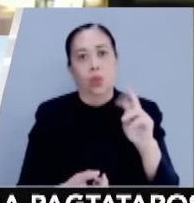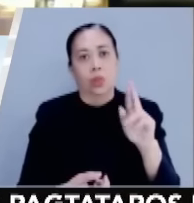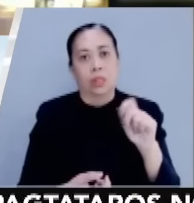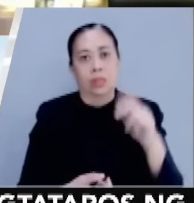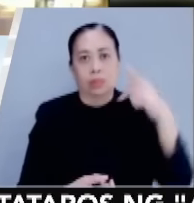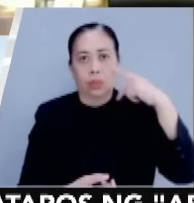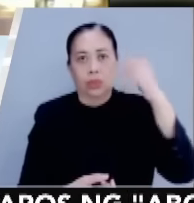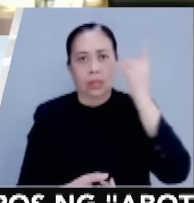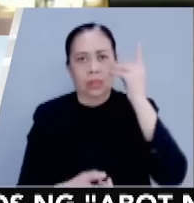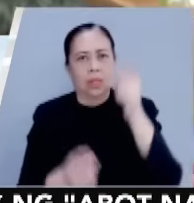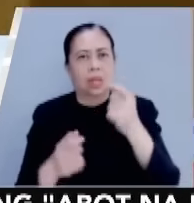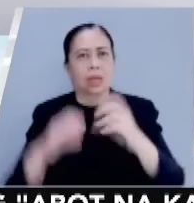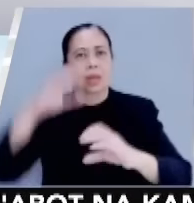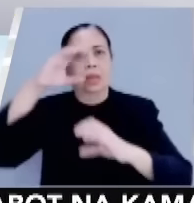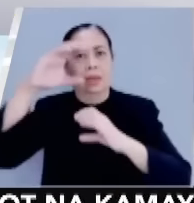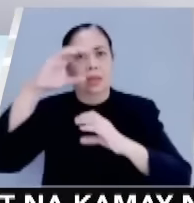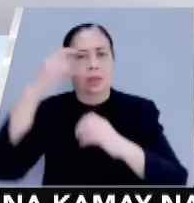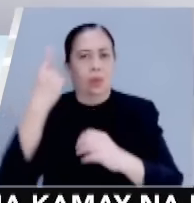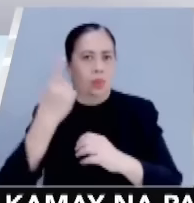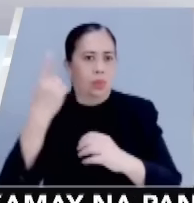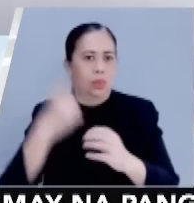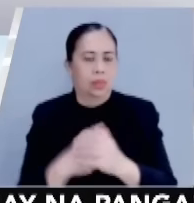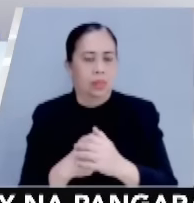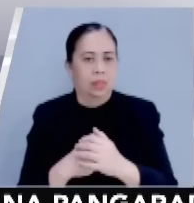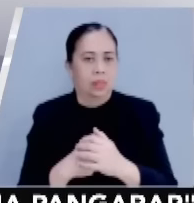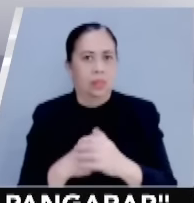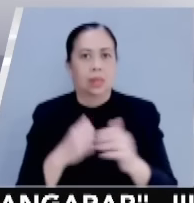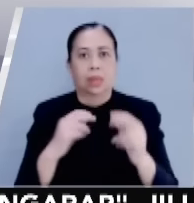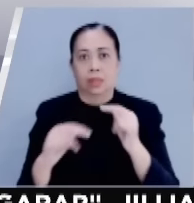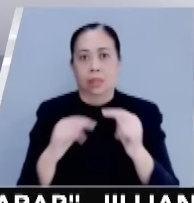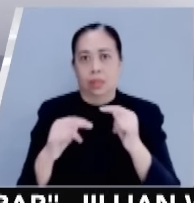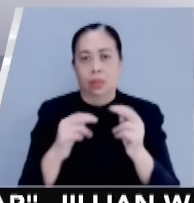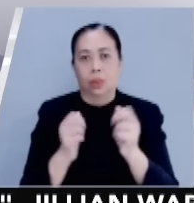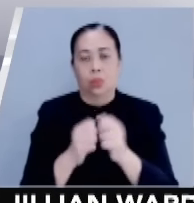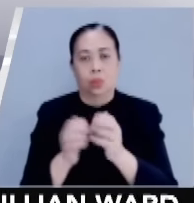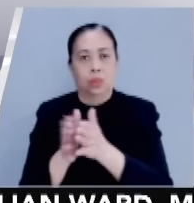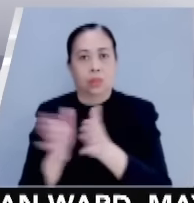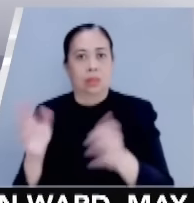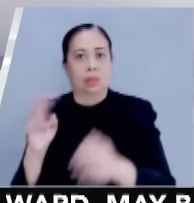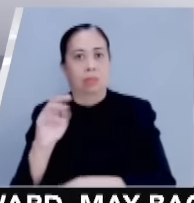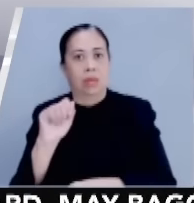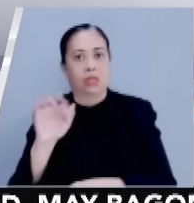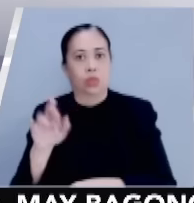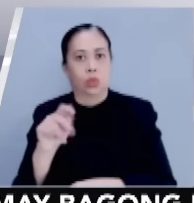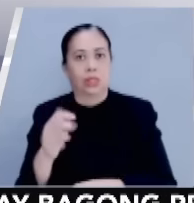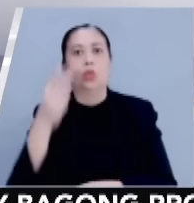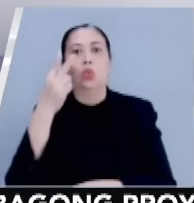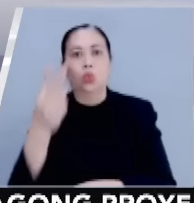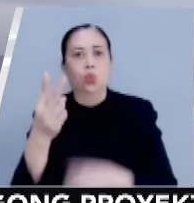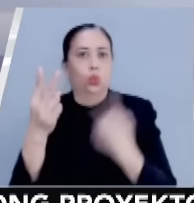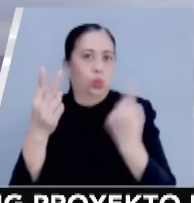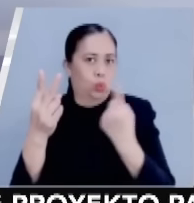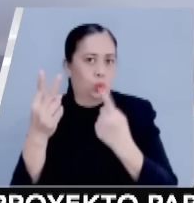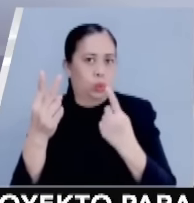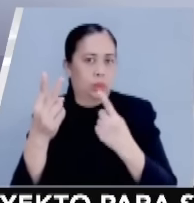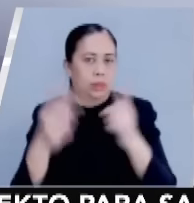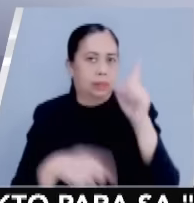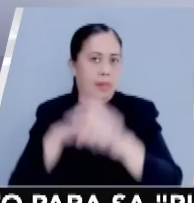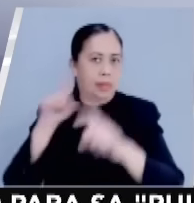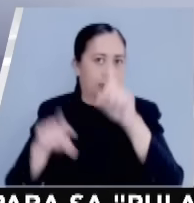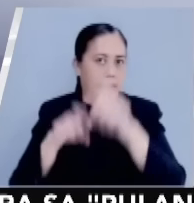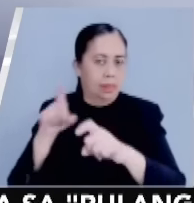ng miscommunication. There was negotiations with the majority na dalawa lang ang i-interpolate, one